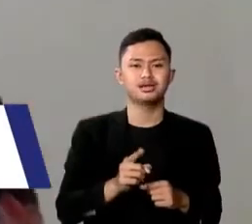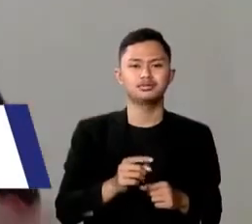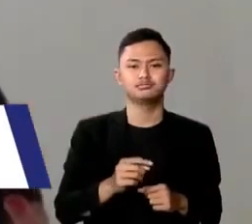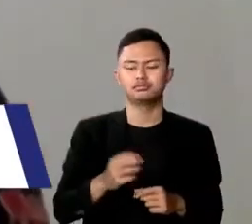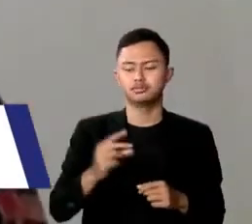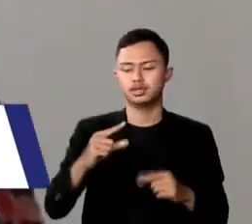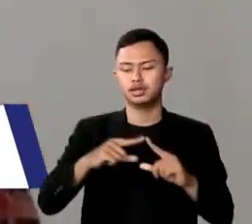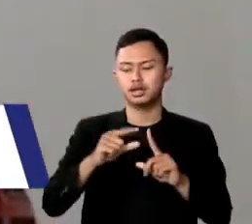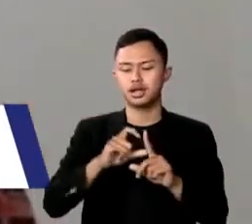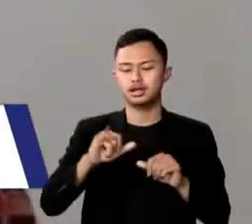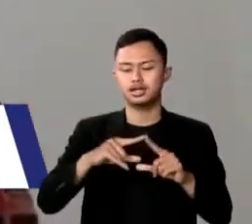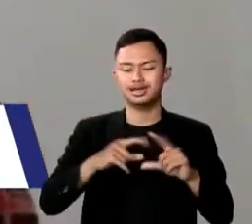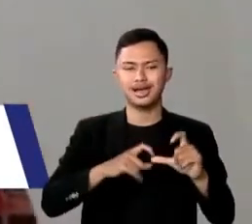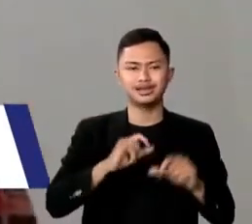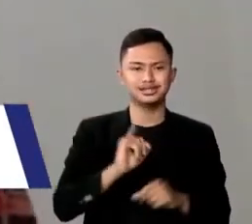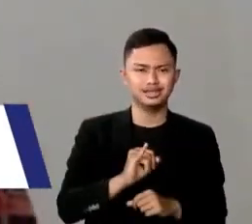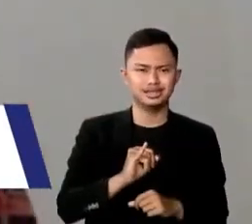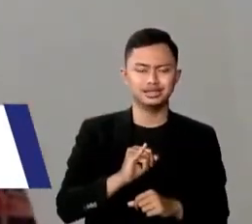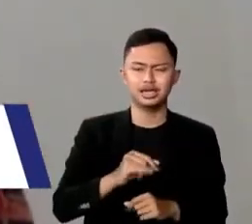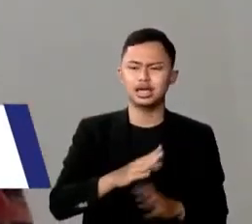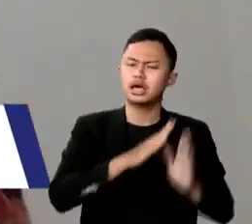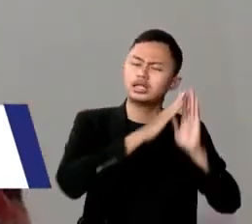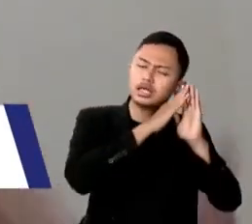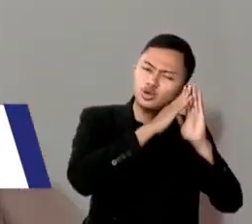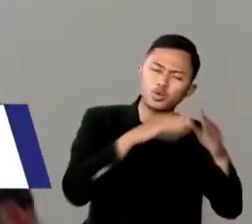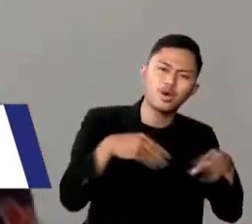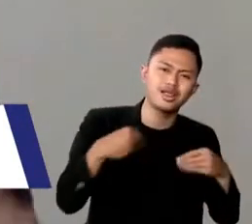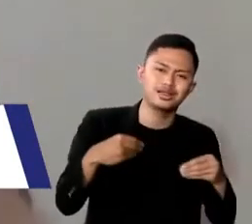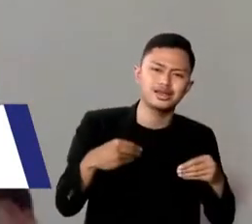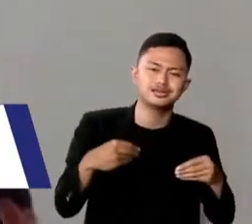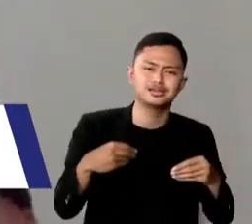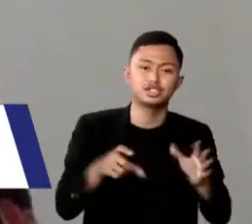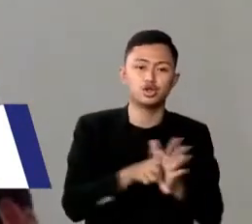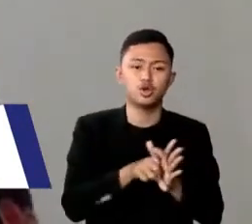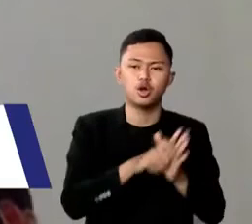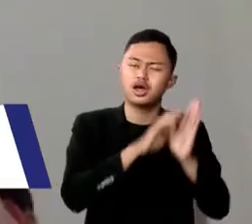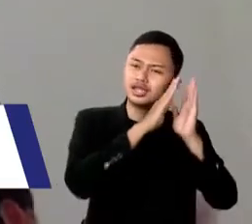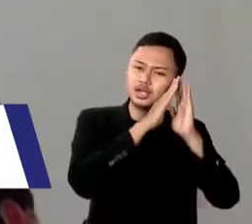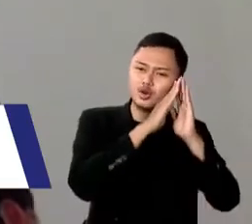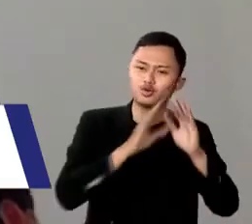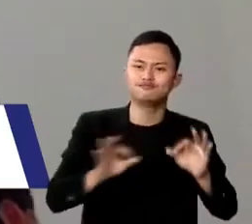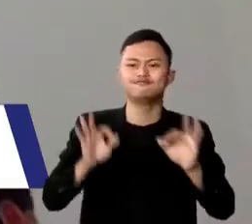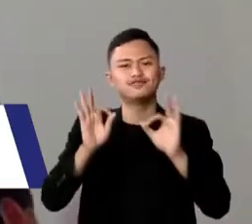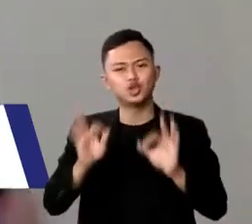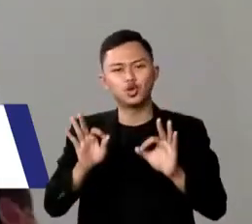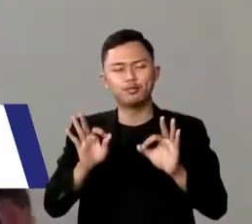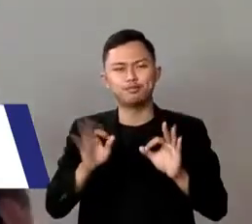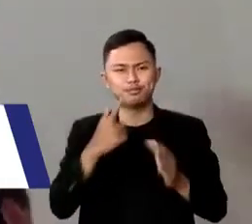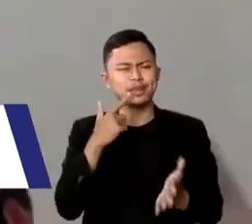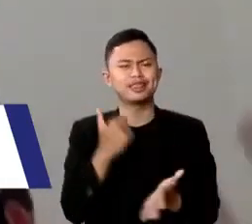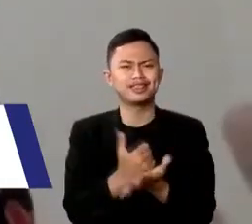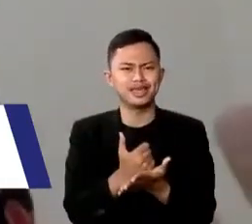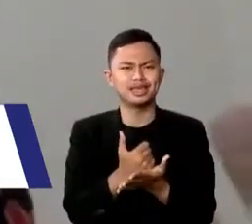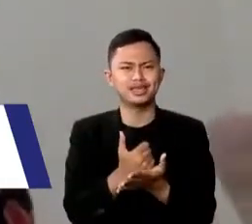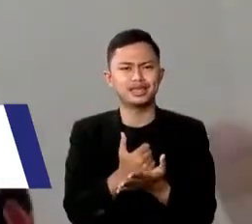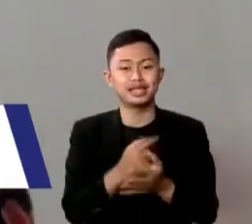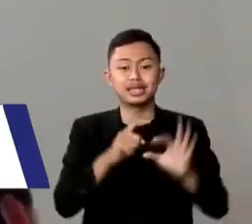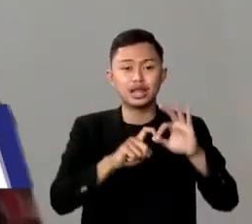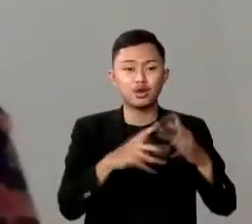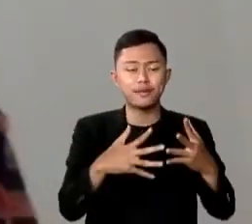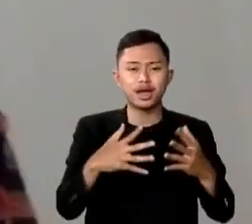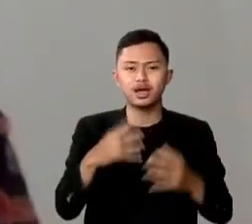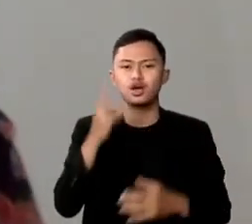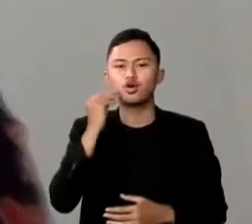radiasi dengan kualitas tidur ya jadi Tidur yang cukup yang berkualitas itu penting sesuai dengan kelompok